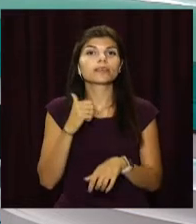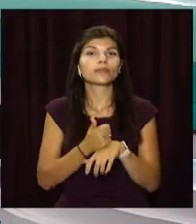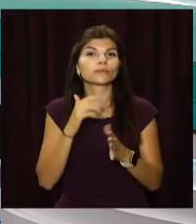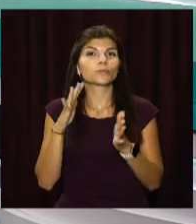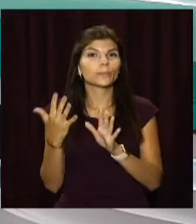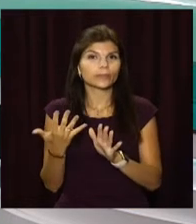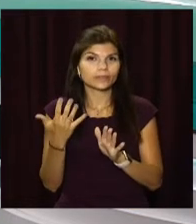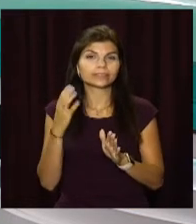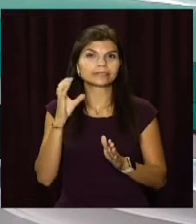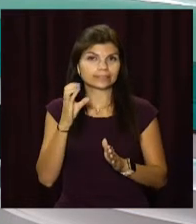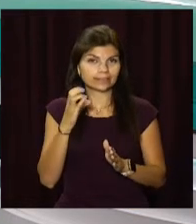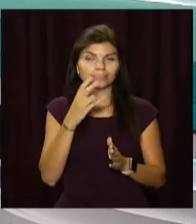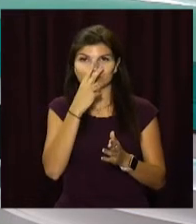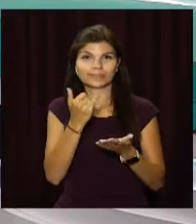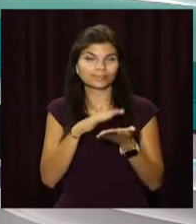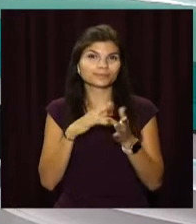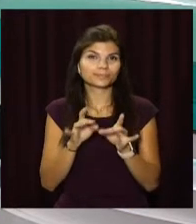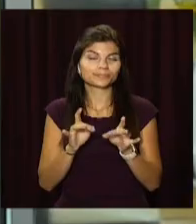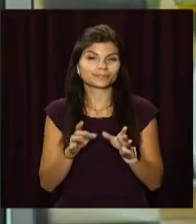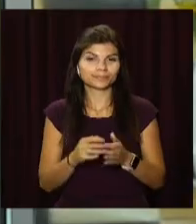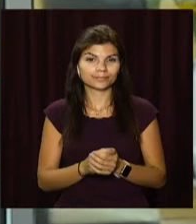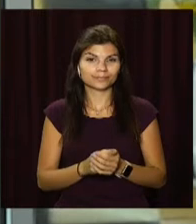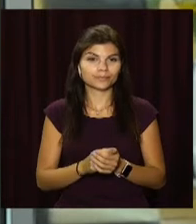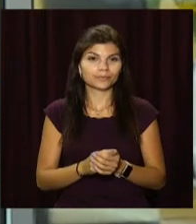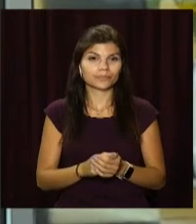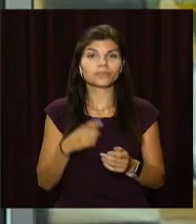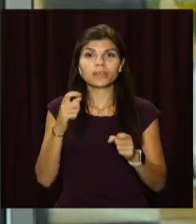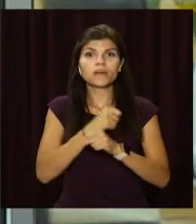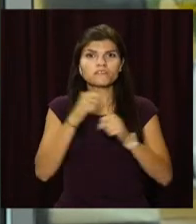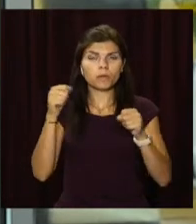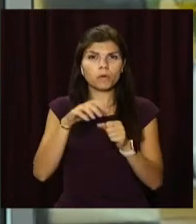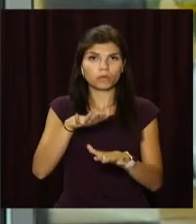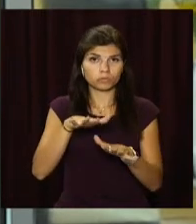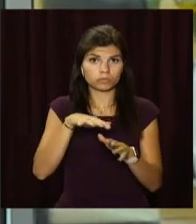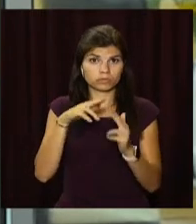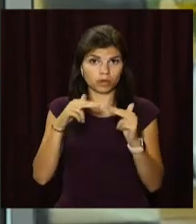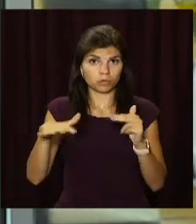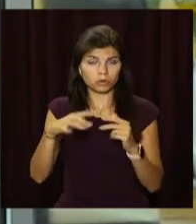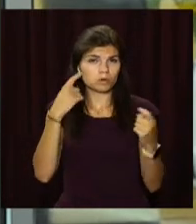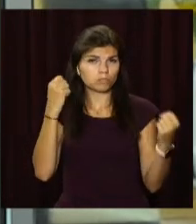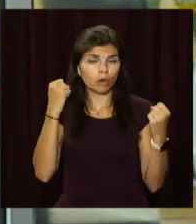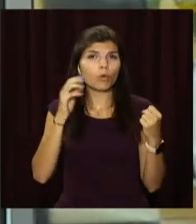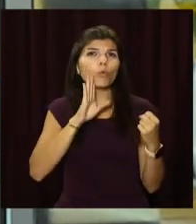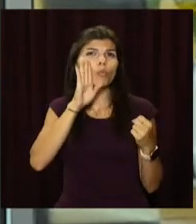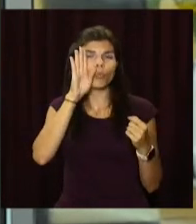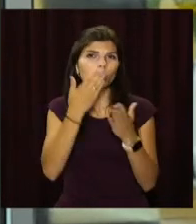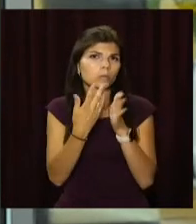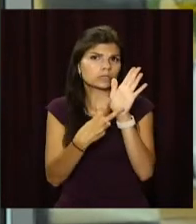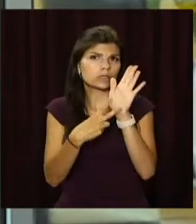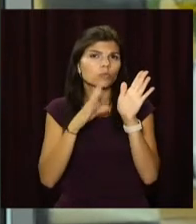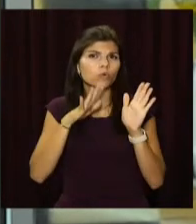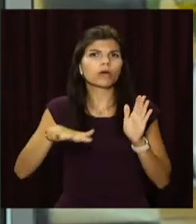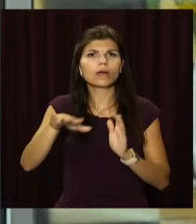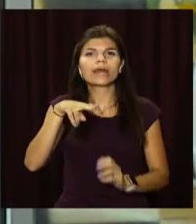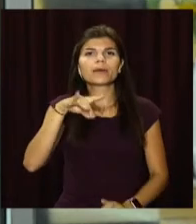І про головні події середи дивіться просто зараз. Вибух у середмісті Дніпра. Він прогримів вранці, приблизно о 7 на